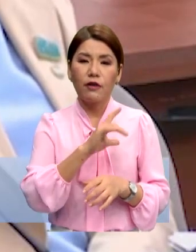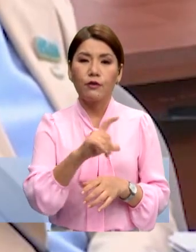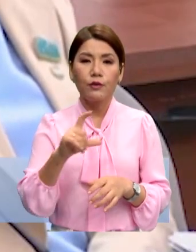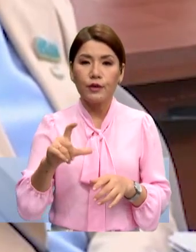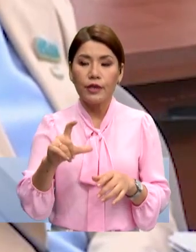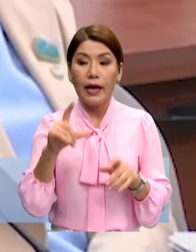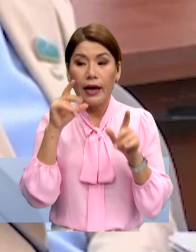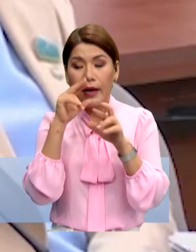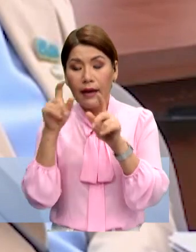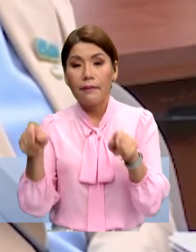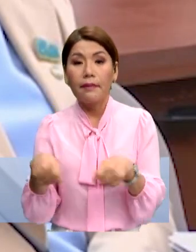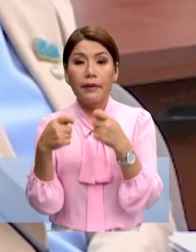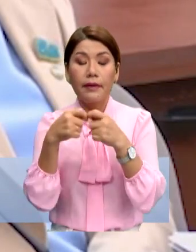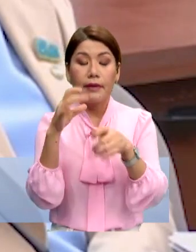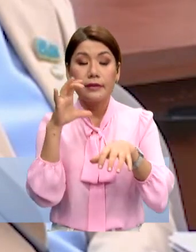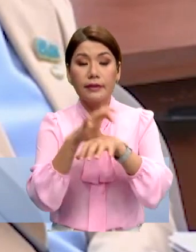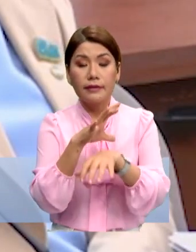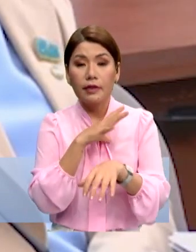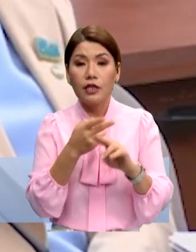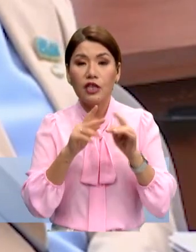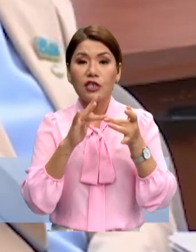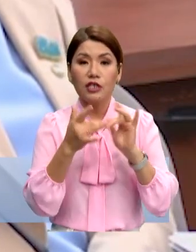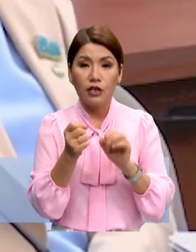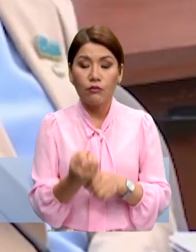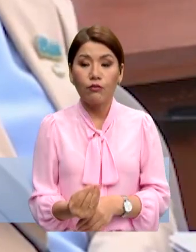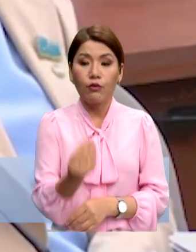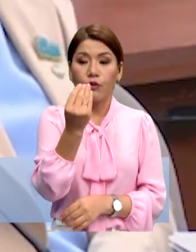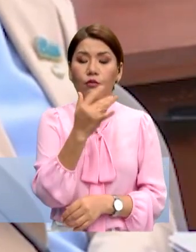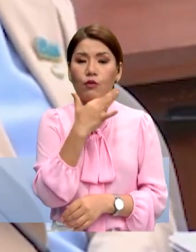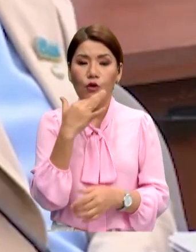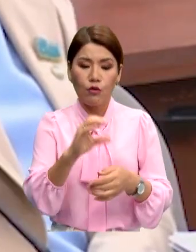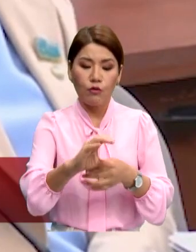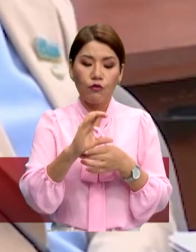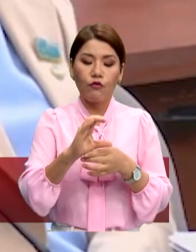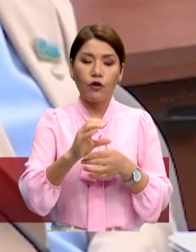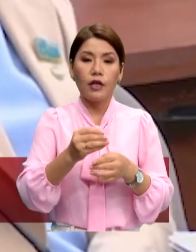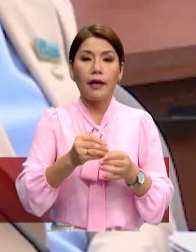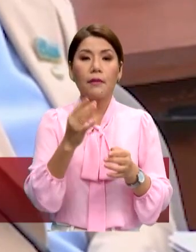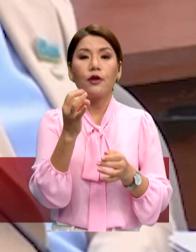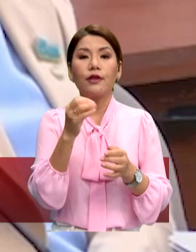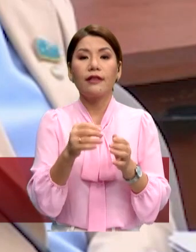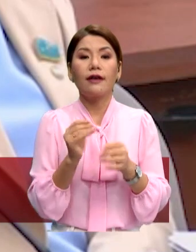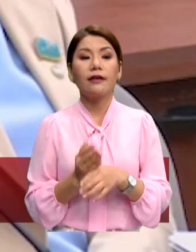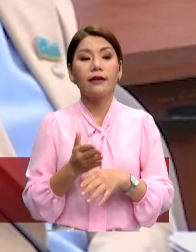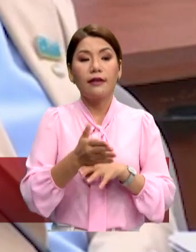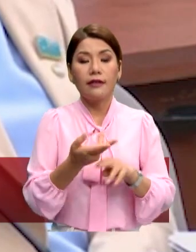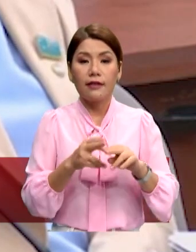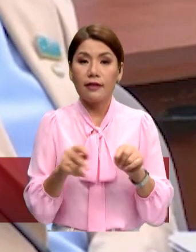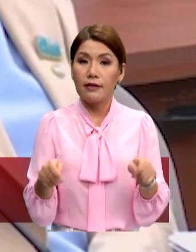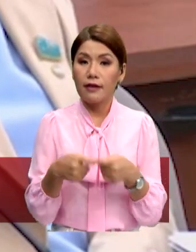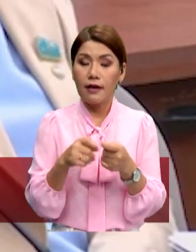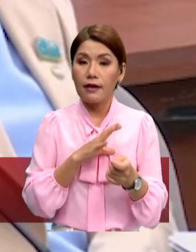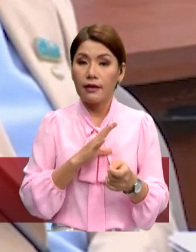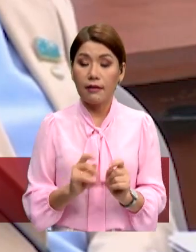что совершают правонарушение. Мы видели, как люди в социальных сетях целую кучу бюллетеней держат в руках и идут. Для того, чтобы не было таких нарушений,